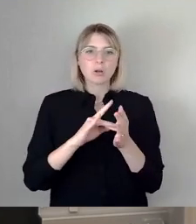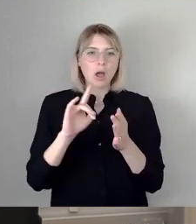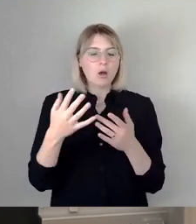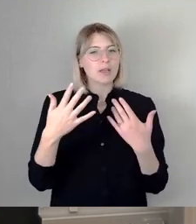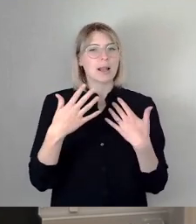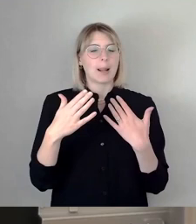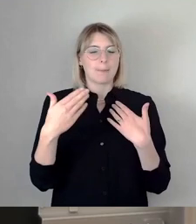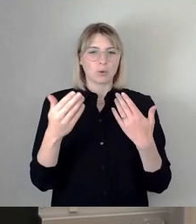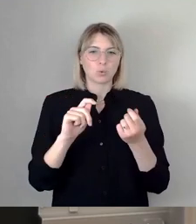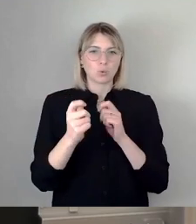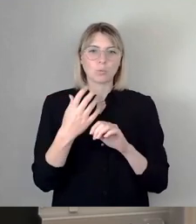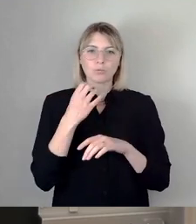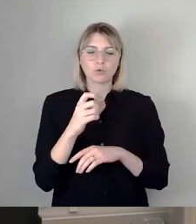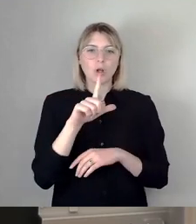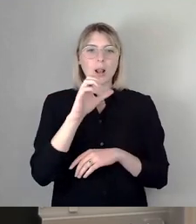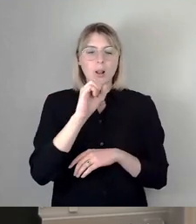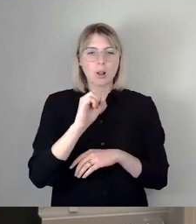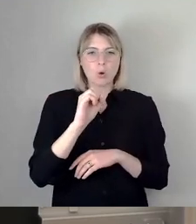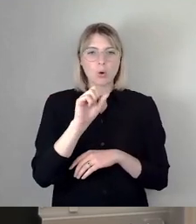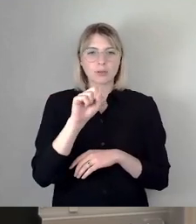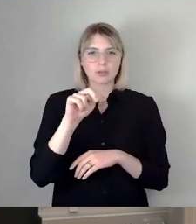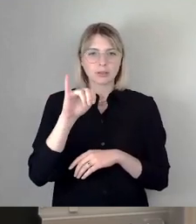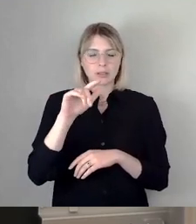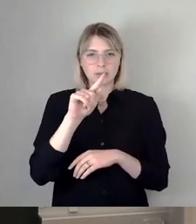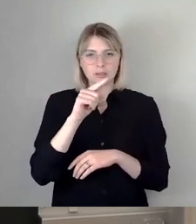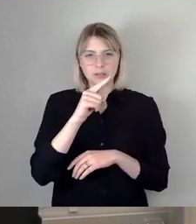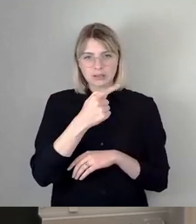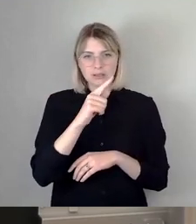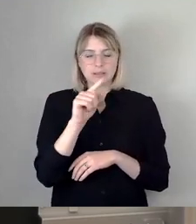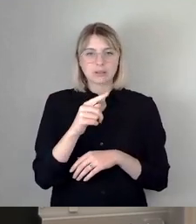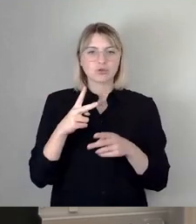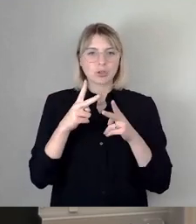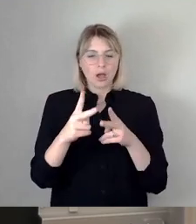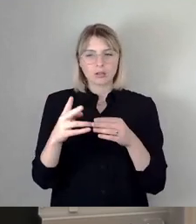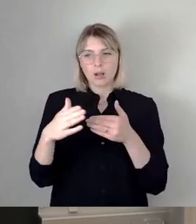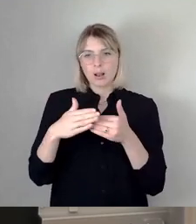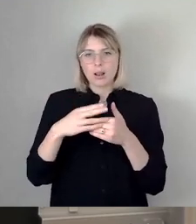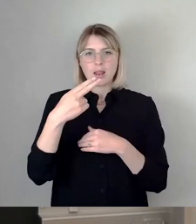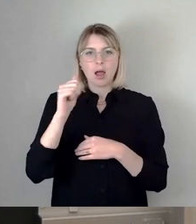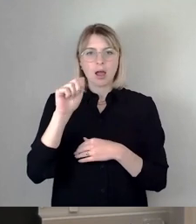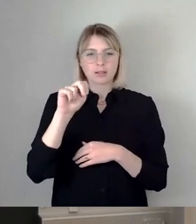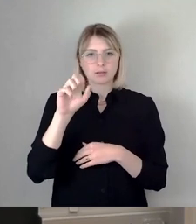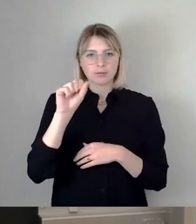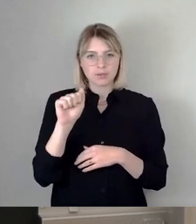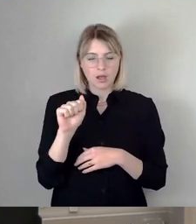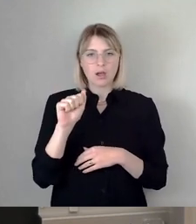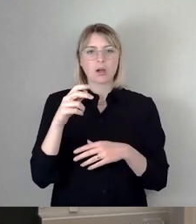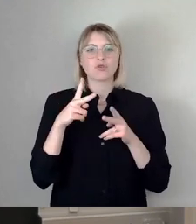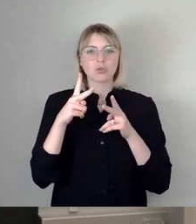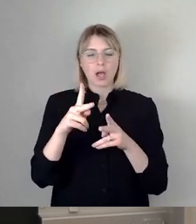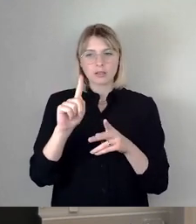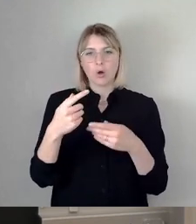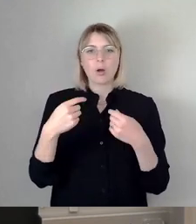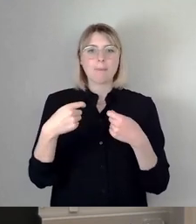Lößnitzstraße ist an der Hansastraße dort, das ist alles komplett versiegelt. Wir haben noch diesen Bebauungsplan dort beschlossen, der nochmal im Prinzip dort sehr viel